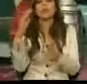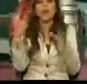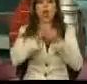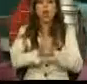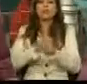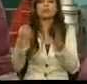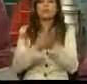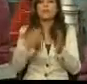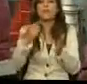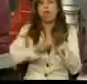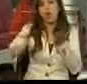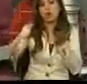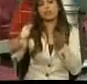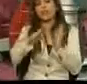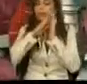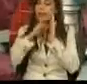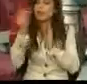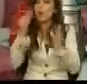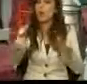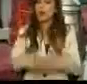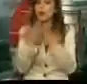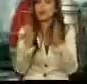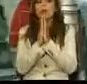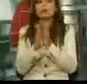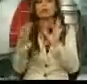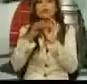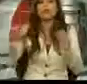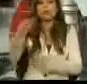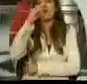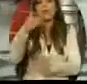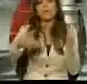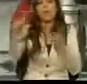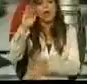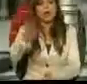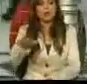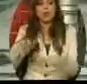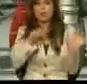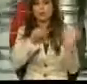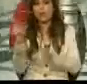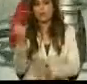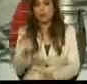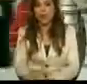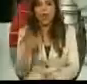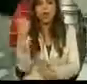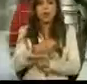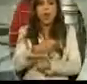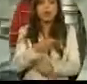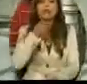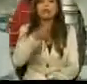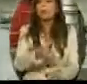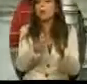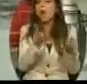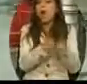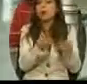לינה וארוחת בוקר, ביקשו מאיתנו בקשרי תעופה קצת יותר מ-5,700 שקלים. במלון היינו משלמים על אותה